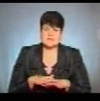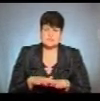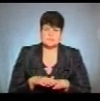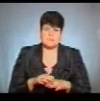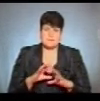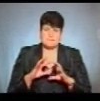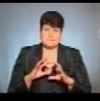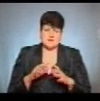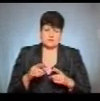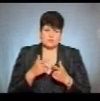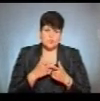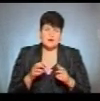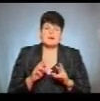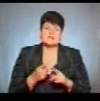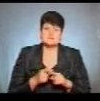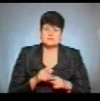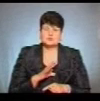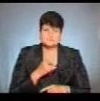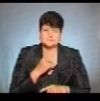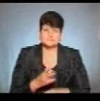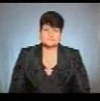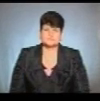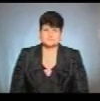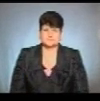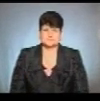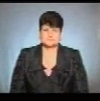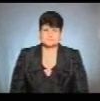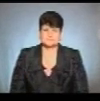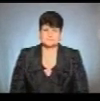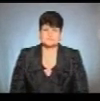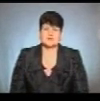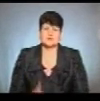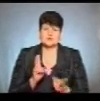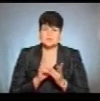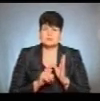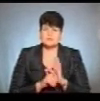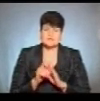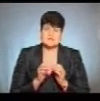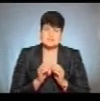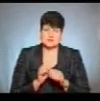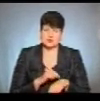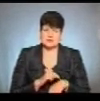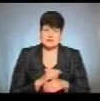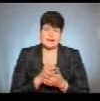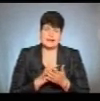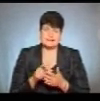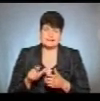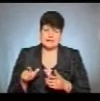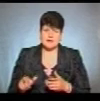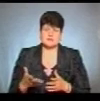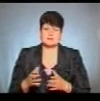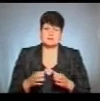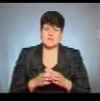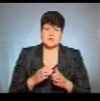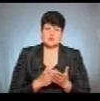масової інформації. Як це було – далі в матеріалі. Зустріч розпочалася о 10-й годині. Кандидатів народні депутати від